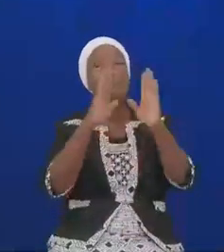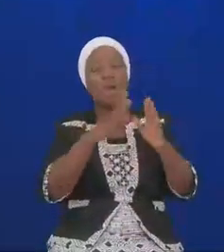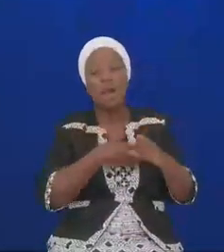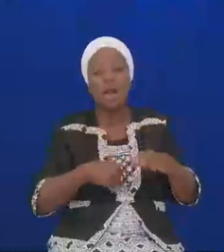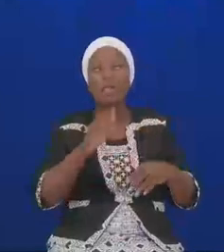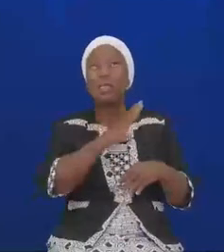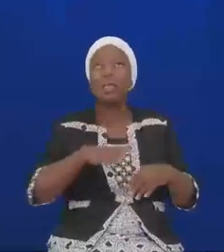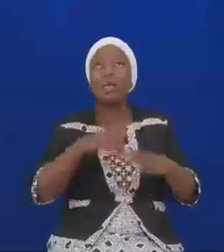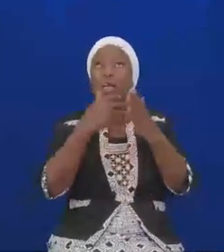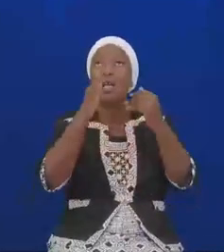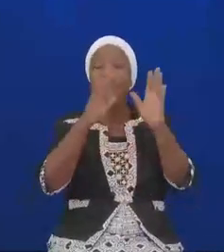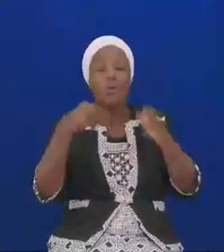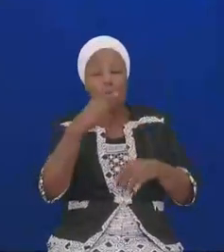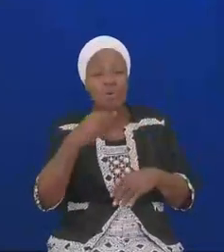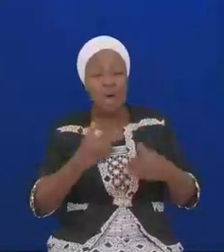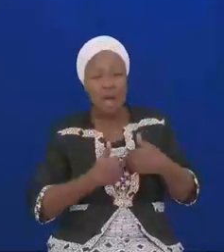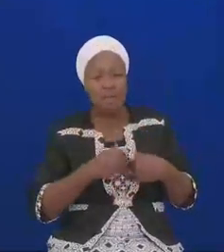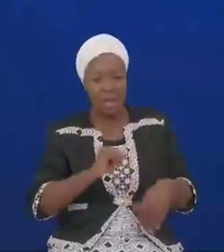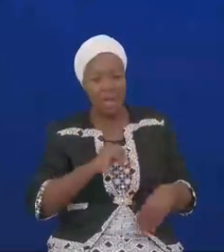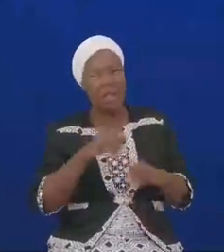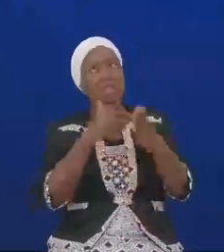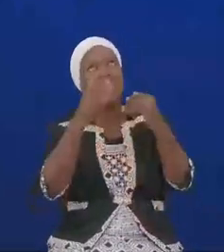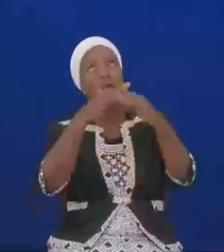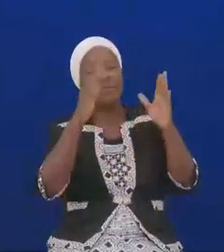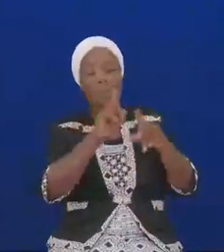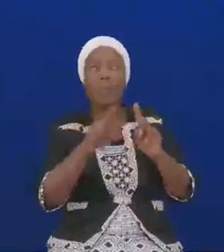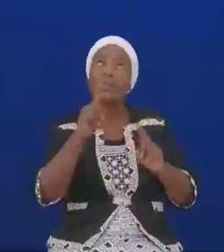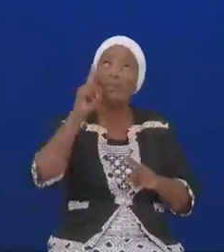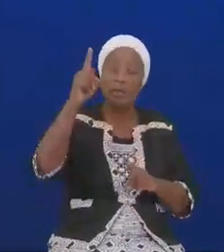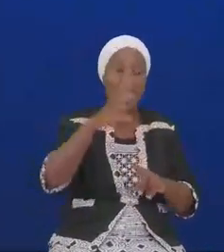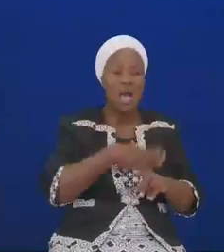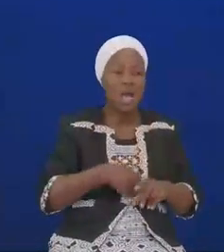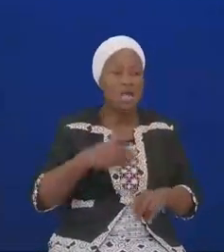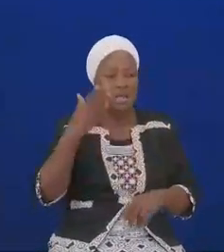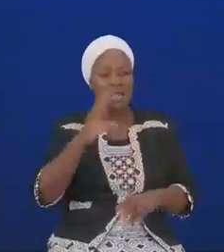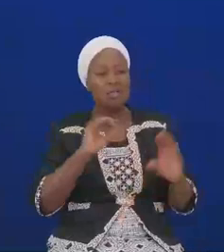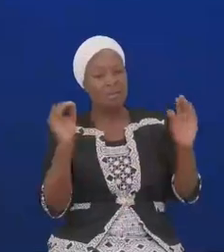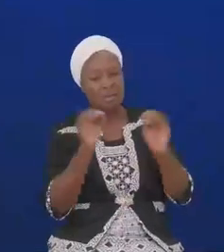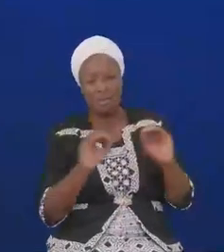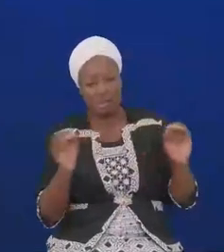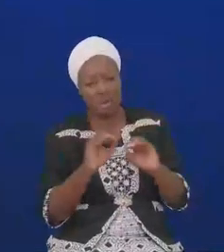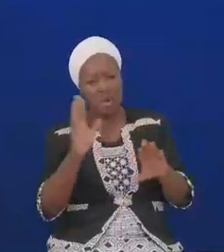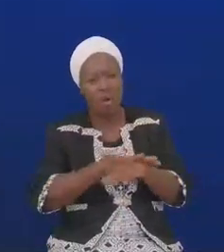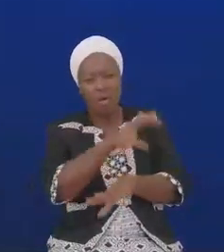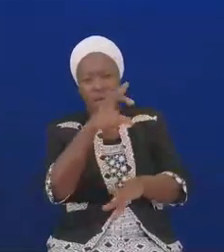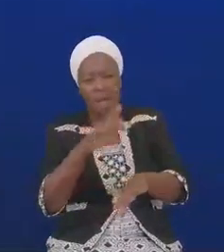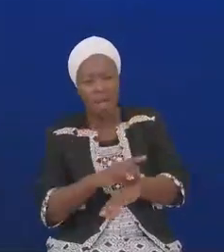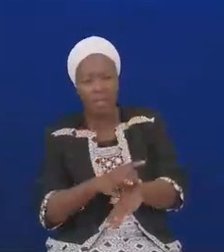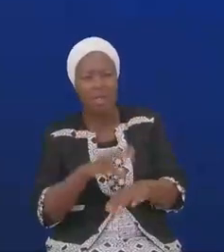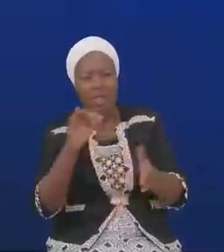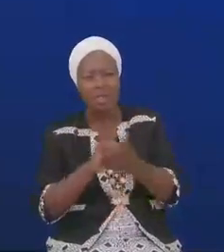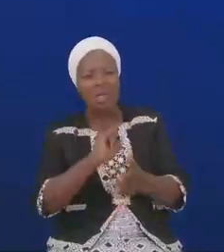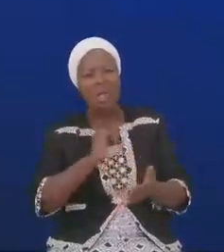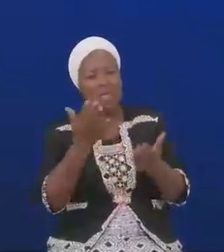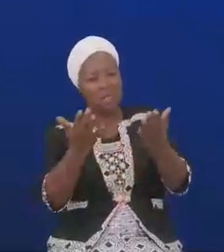ciel, Christ au ciel. Quel autre ai-je au ciel que toi? Et sur la terre, je ne prends plaisir qu'en